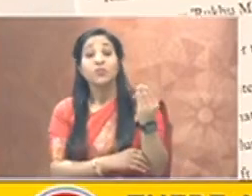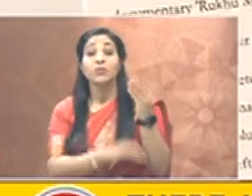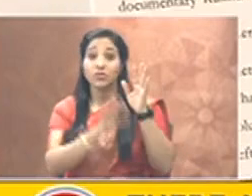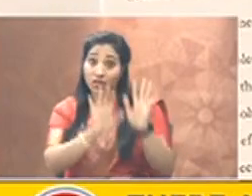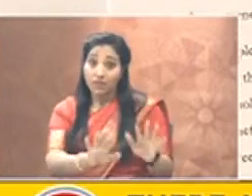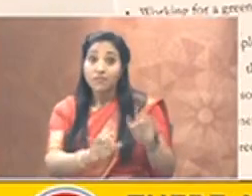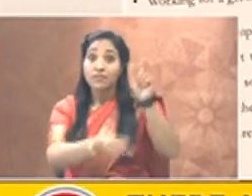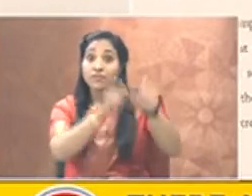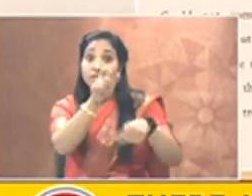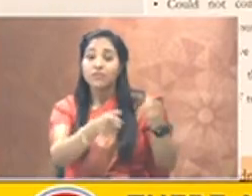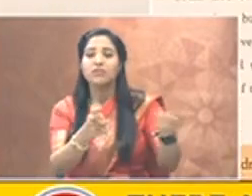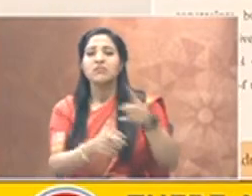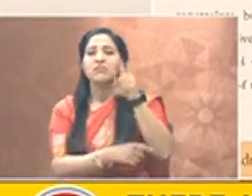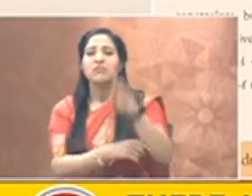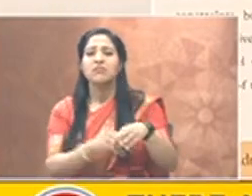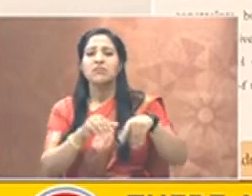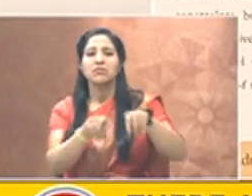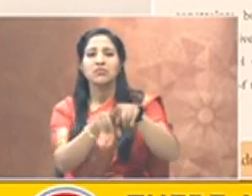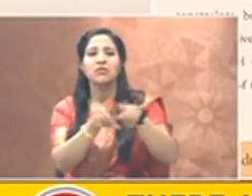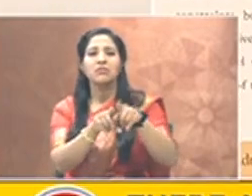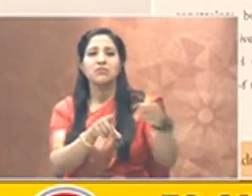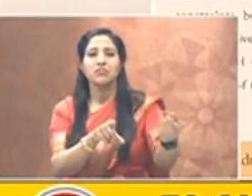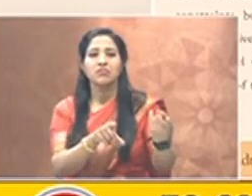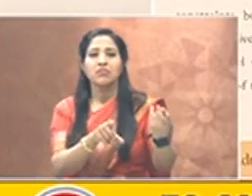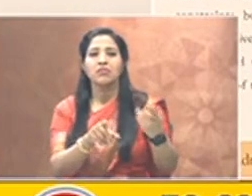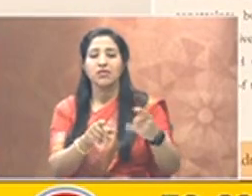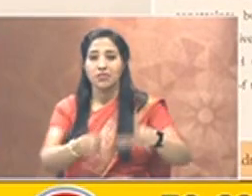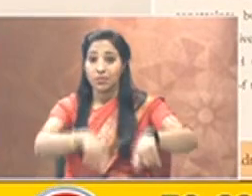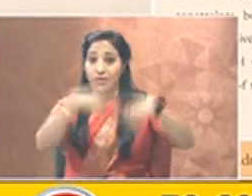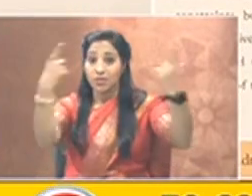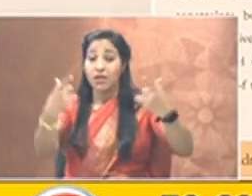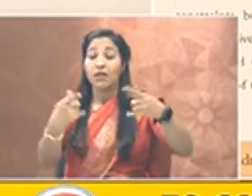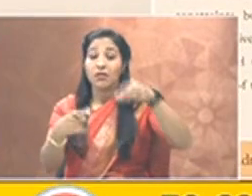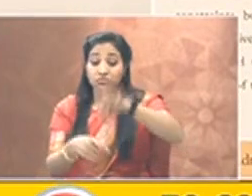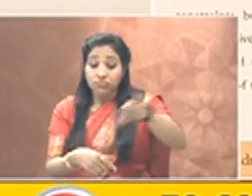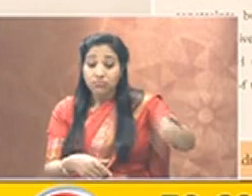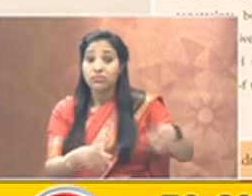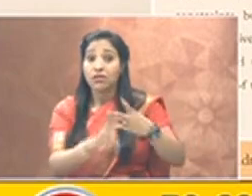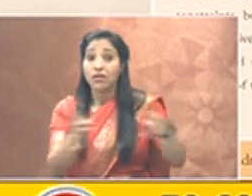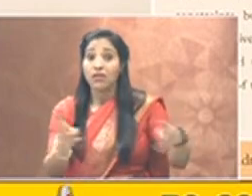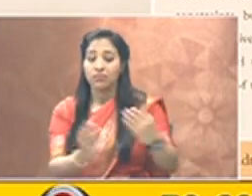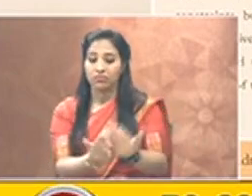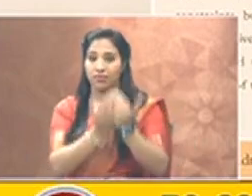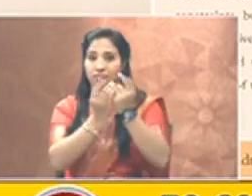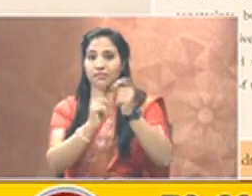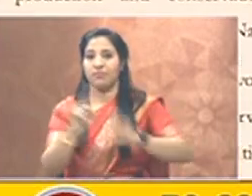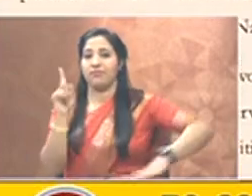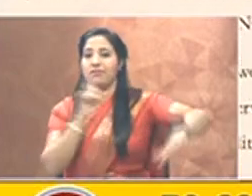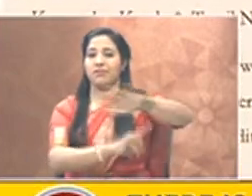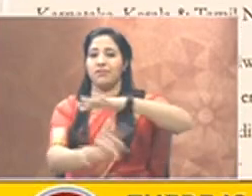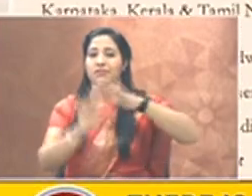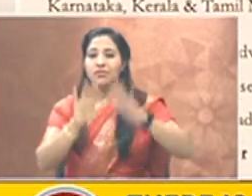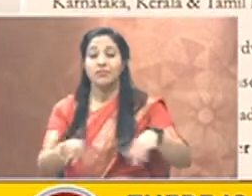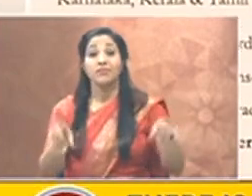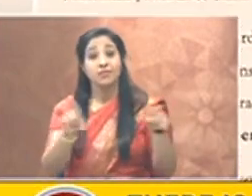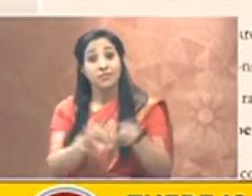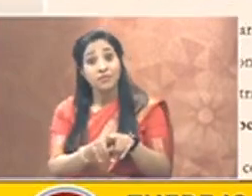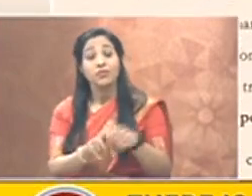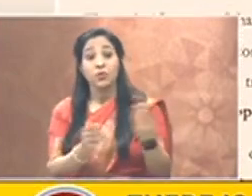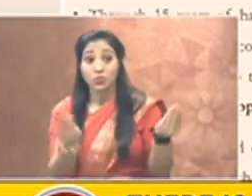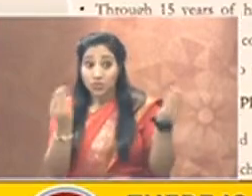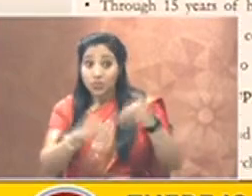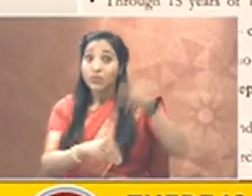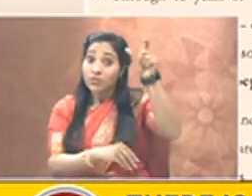हैं जो हजारों पेड़ लगाकर प्रकृति संरक्षण के प्रयासों में जुटे हैं। एक ऐसे भी